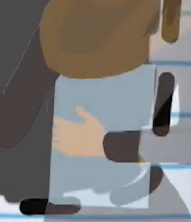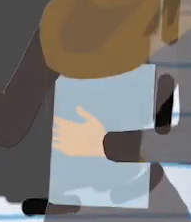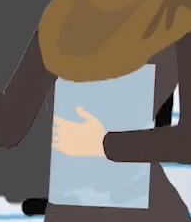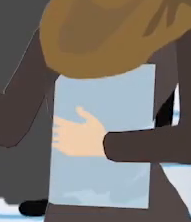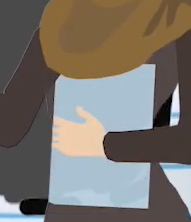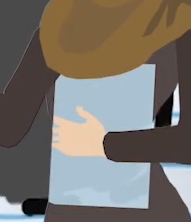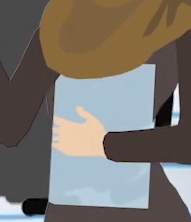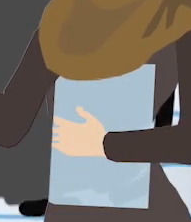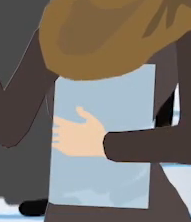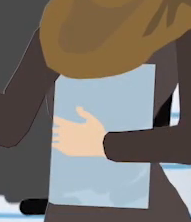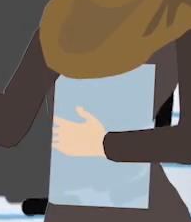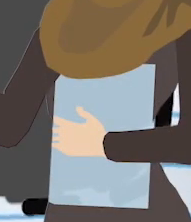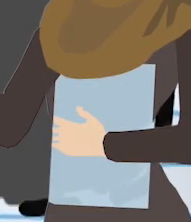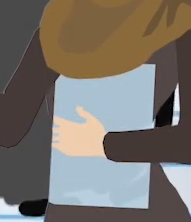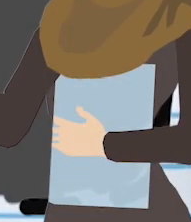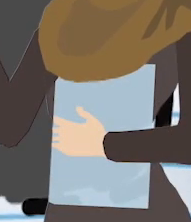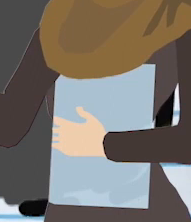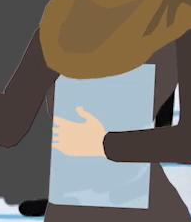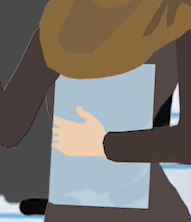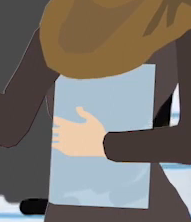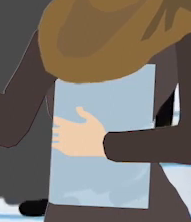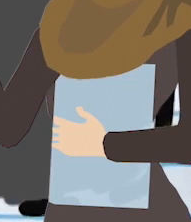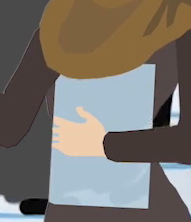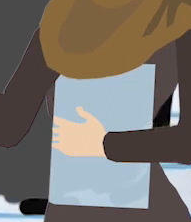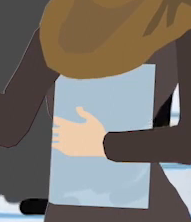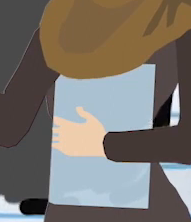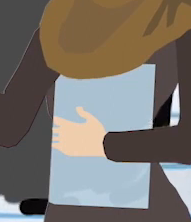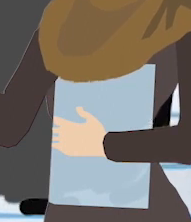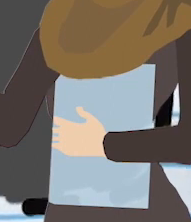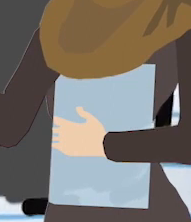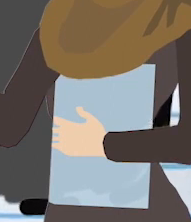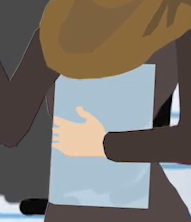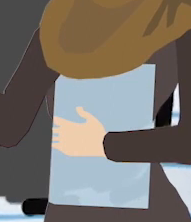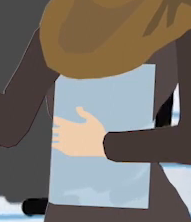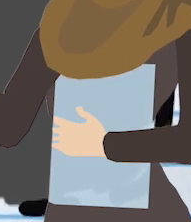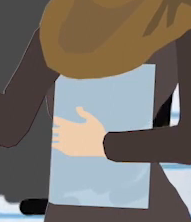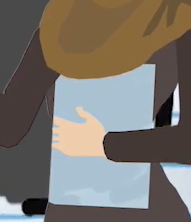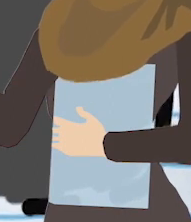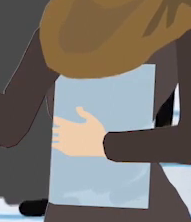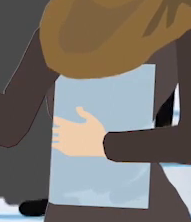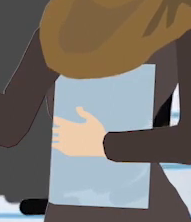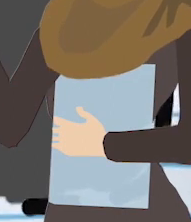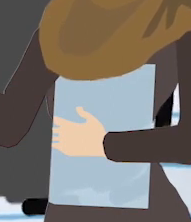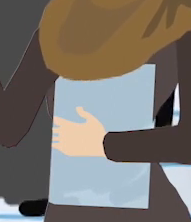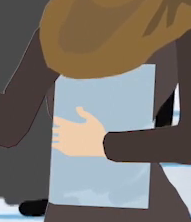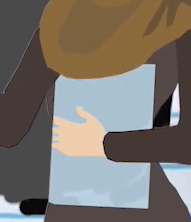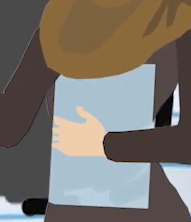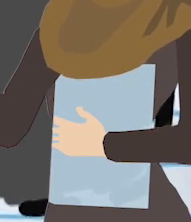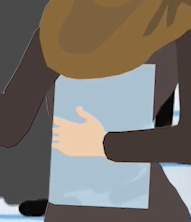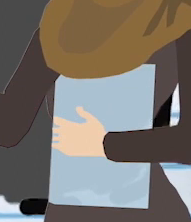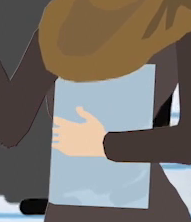pada tahun 2019 5 akan dagang utama Malaysia terdiri dari pada China Singapura Amerika Serikat